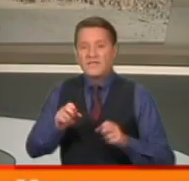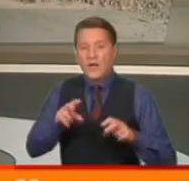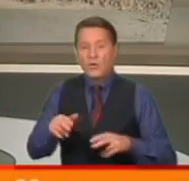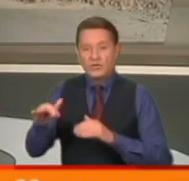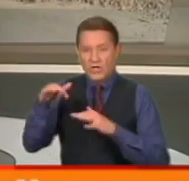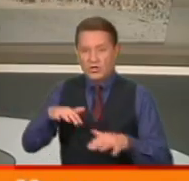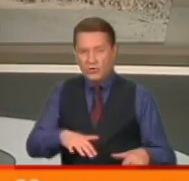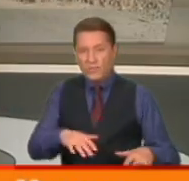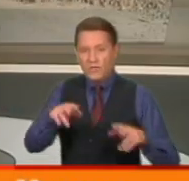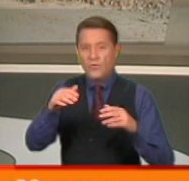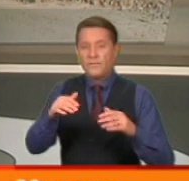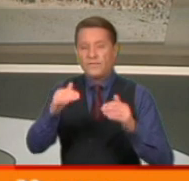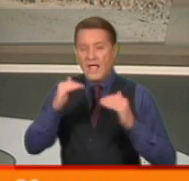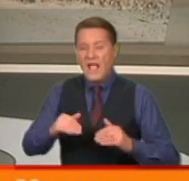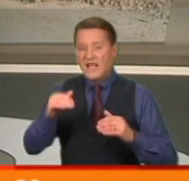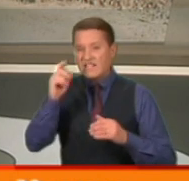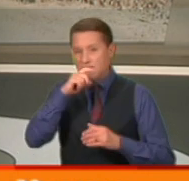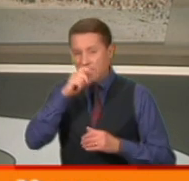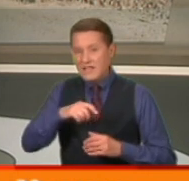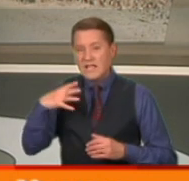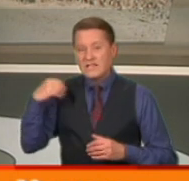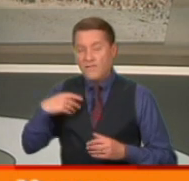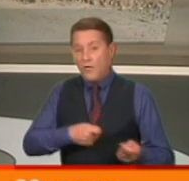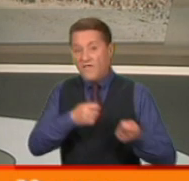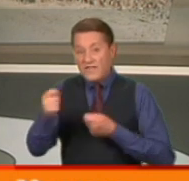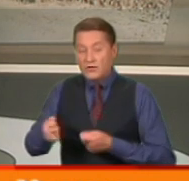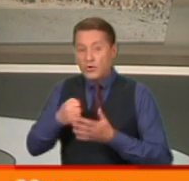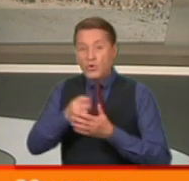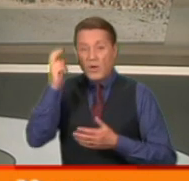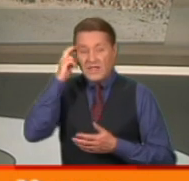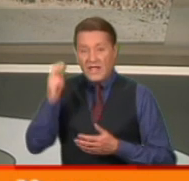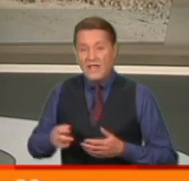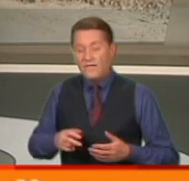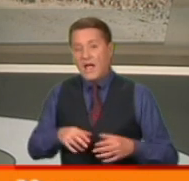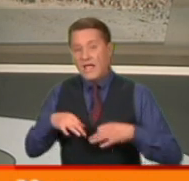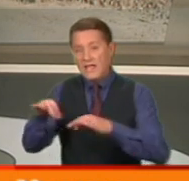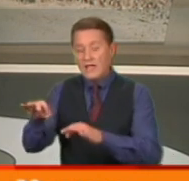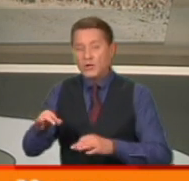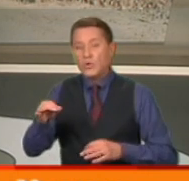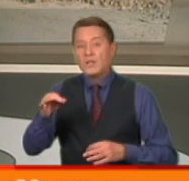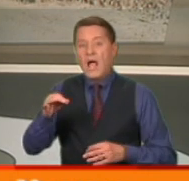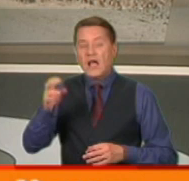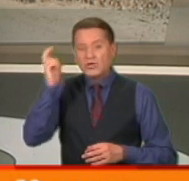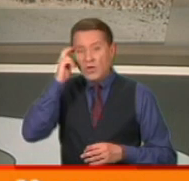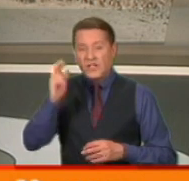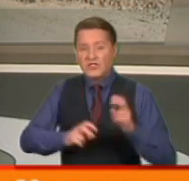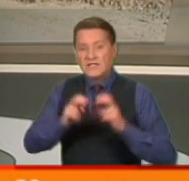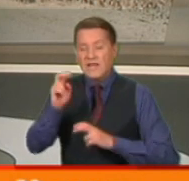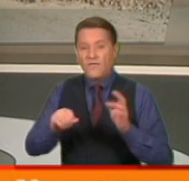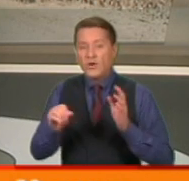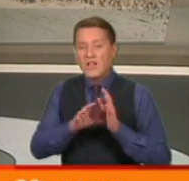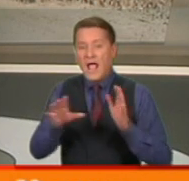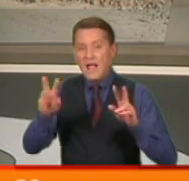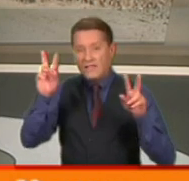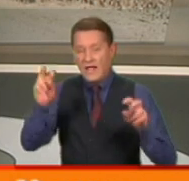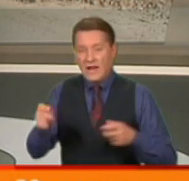Тим часом сміття зі Львова наповну везуть до Києва. Вантажівки, забиті відходами, їдуть на столичний завод «Енергія». На день до Києва